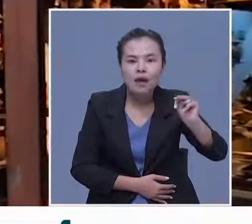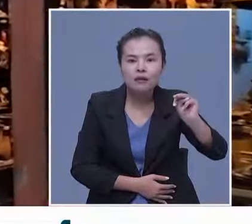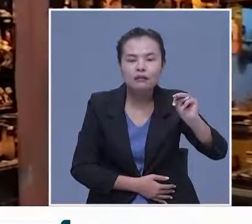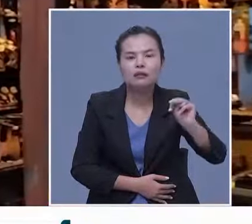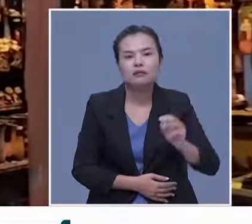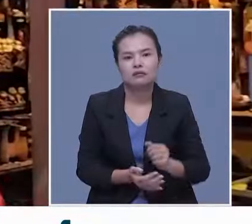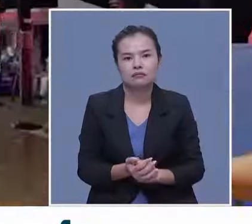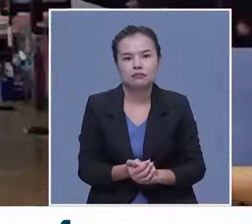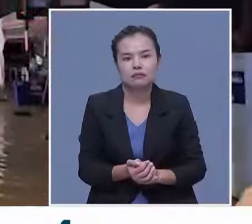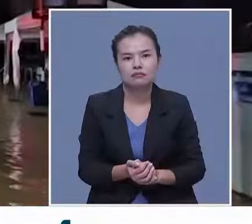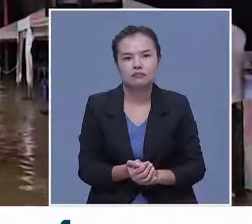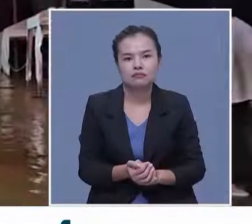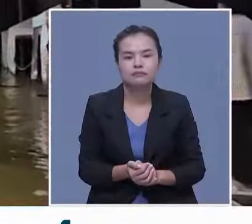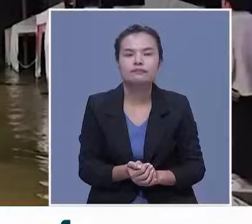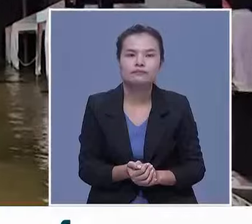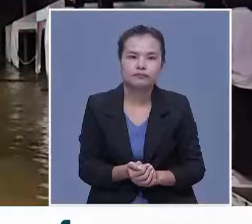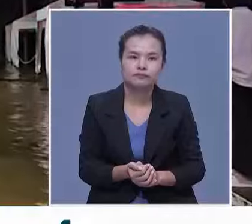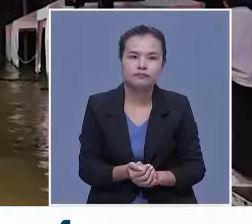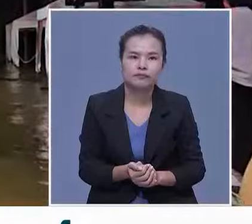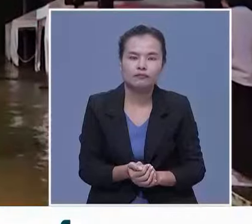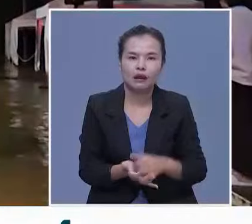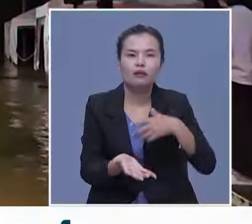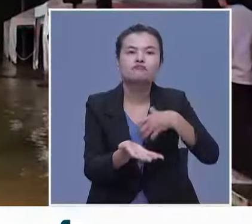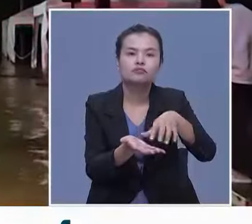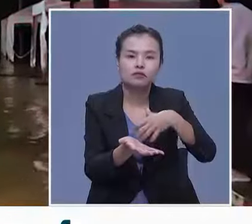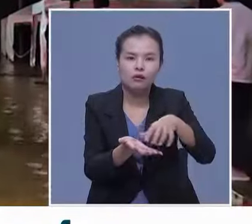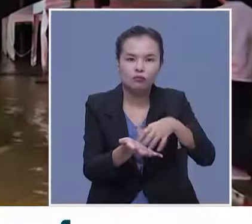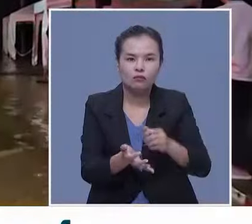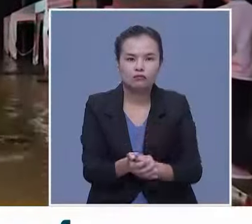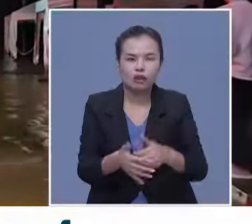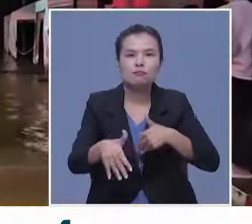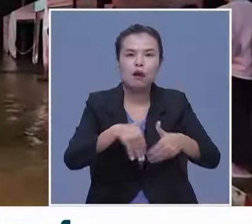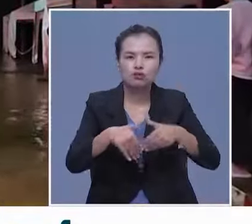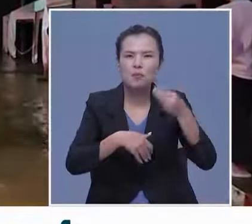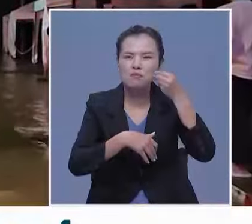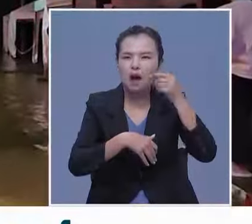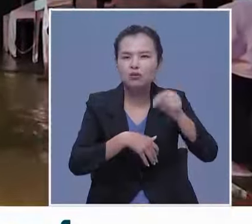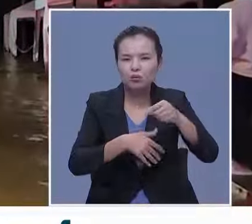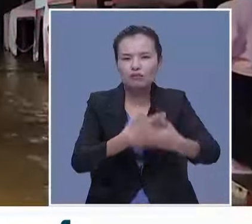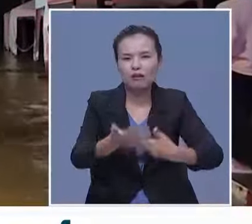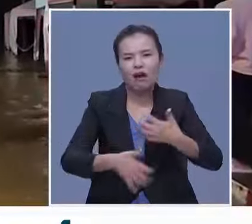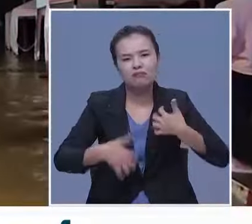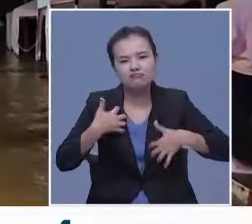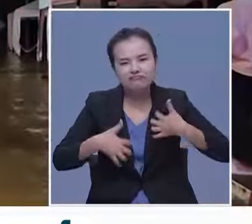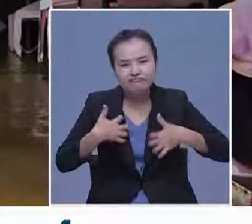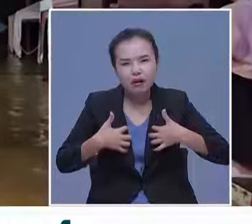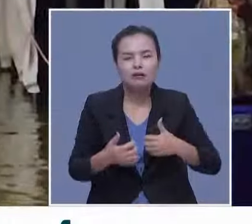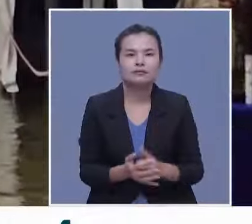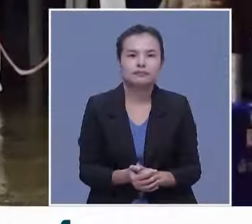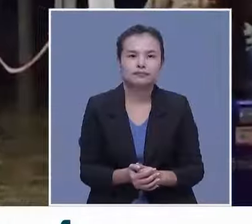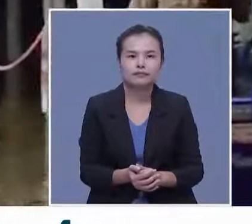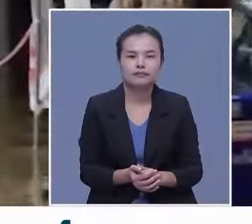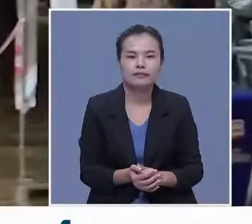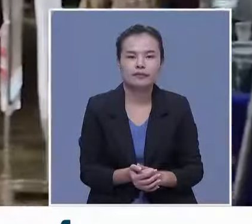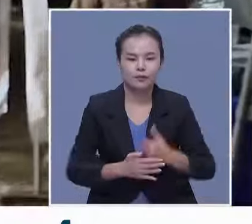60 4เม 7นี่ฮะเสียงสะท้อนจากคนที่อยู่ในพื้นที่ก็บอกว่าโอ้โหเดือดร้อนจริงๆนะครับไปฟังทาง